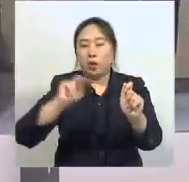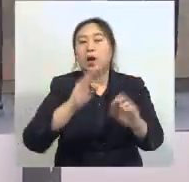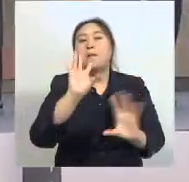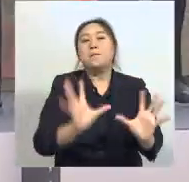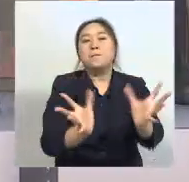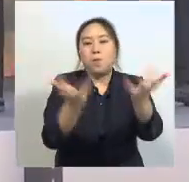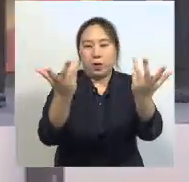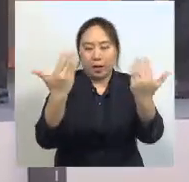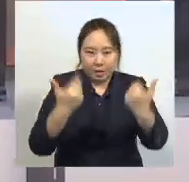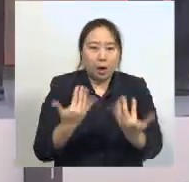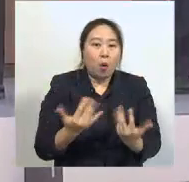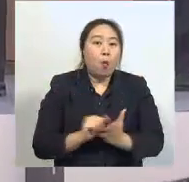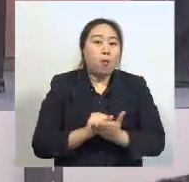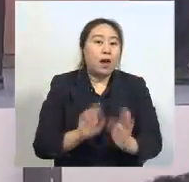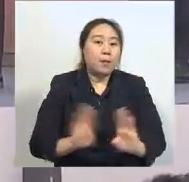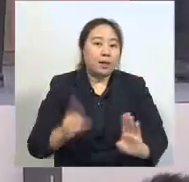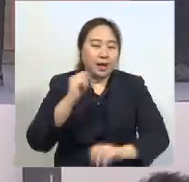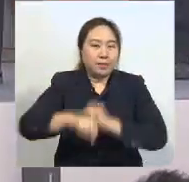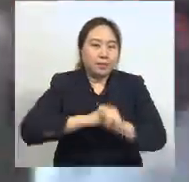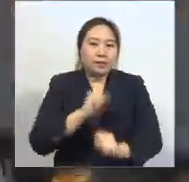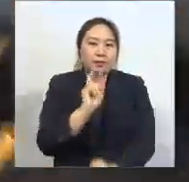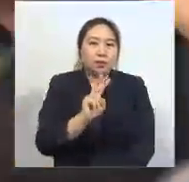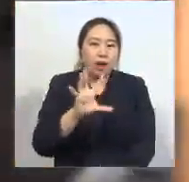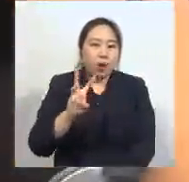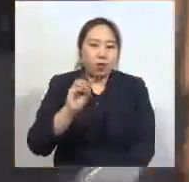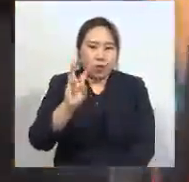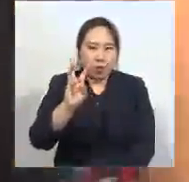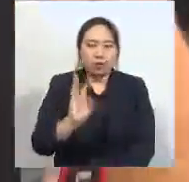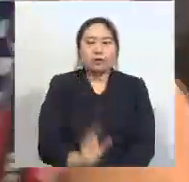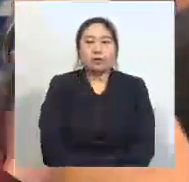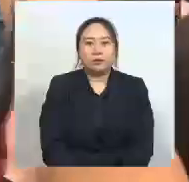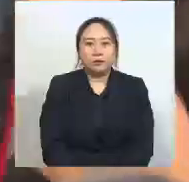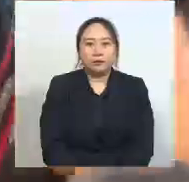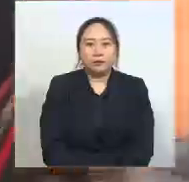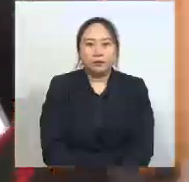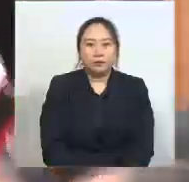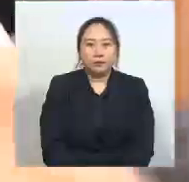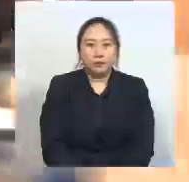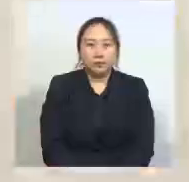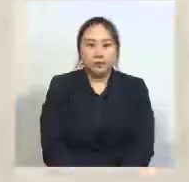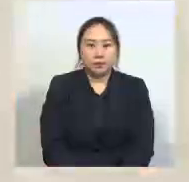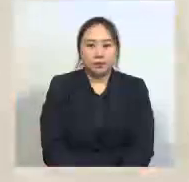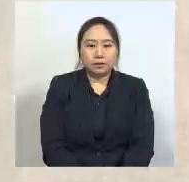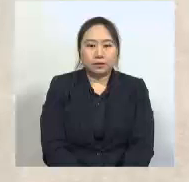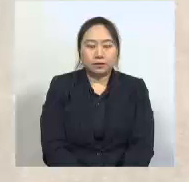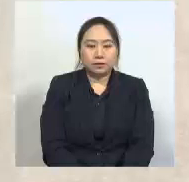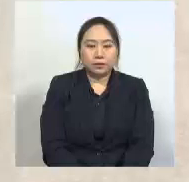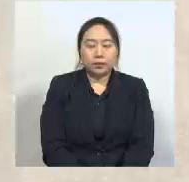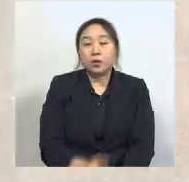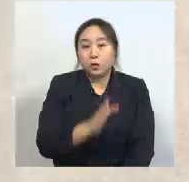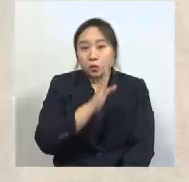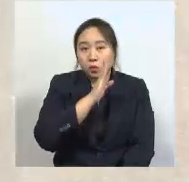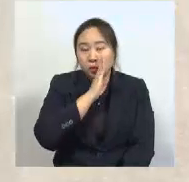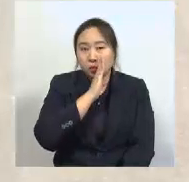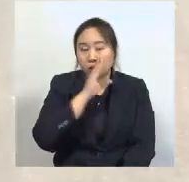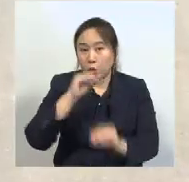และจะสามารถเปิดให้บริการได้ภายในปี2566ค่ะ หากโ